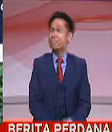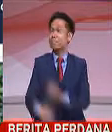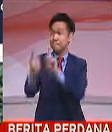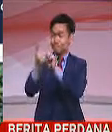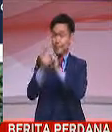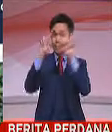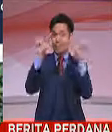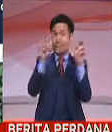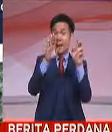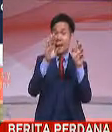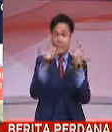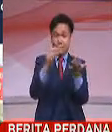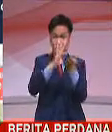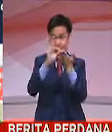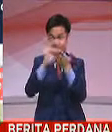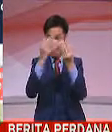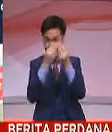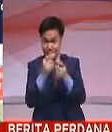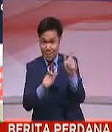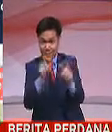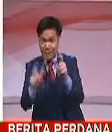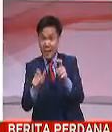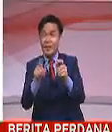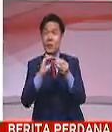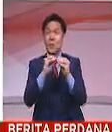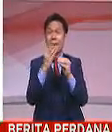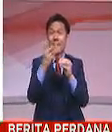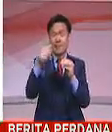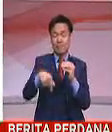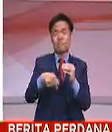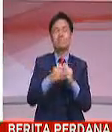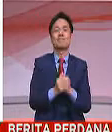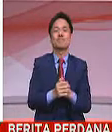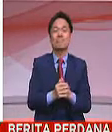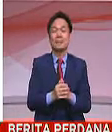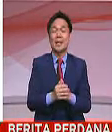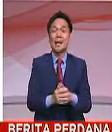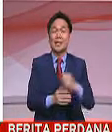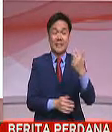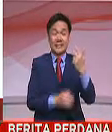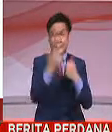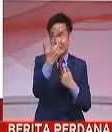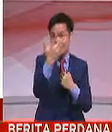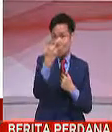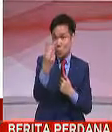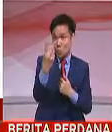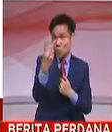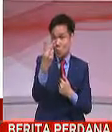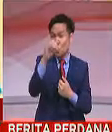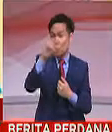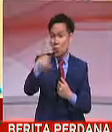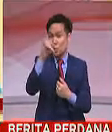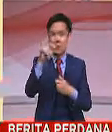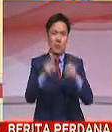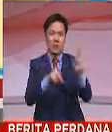Banci 2020 yang merupakan banci edisi ke-6 mensasarkan penglibatan 32.6 juta